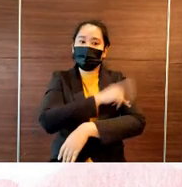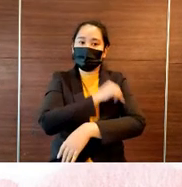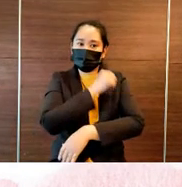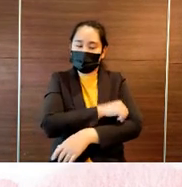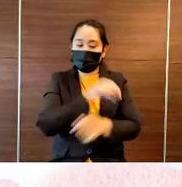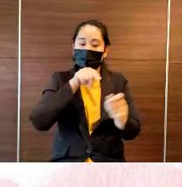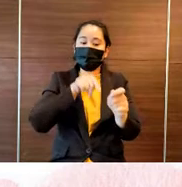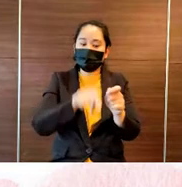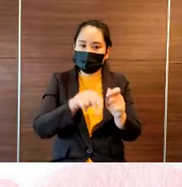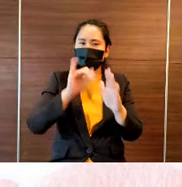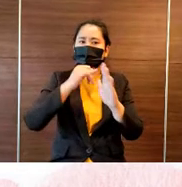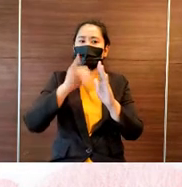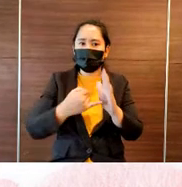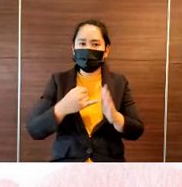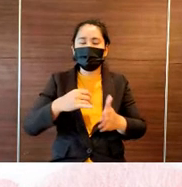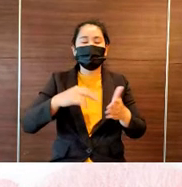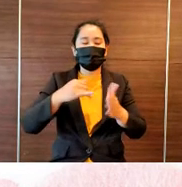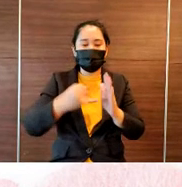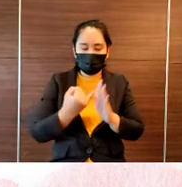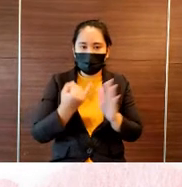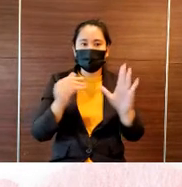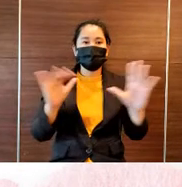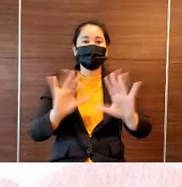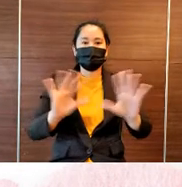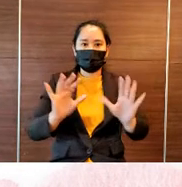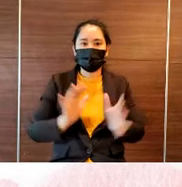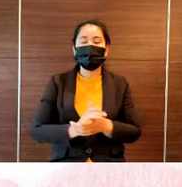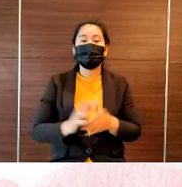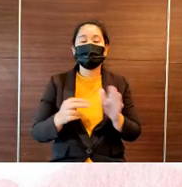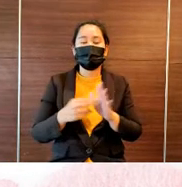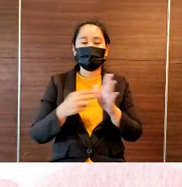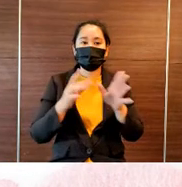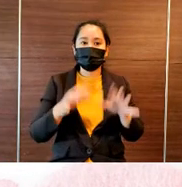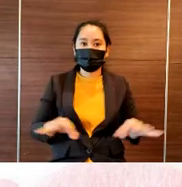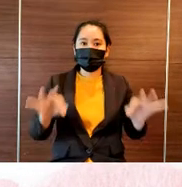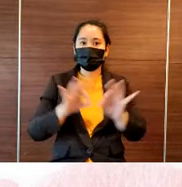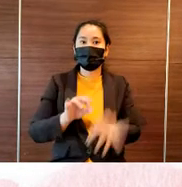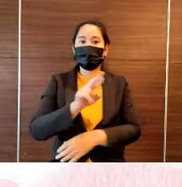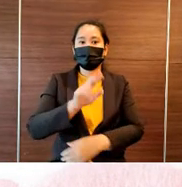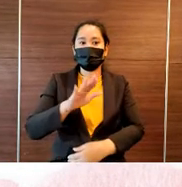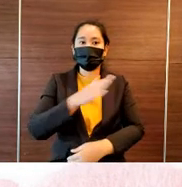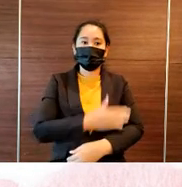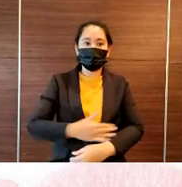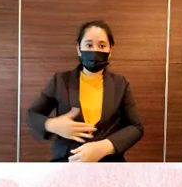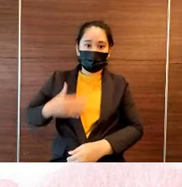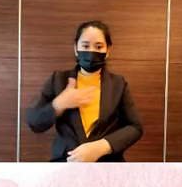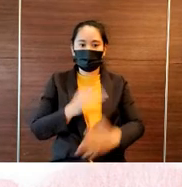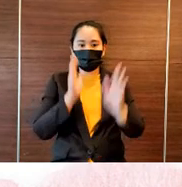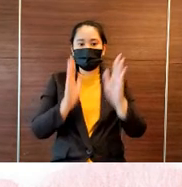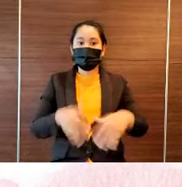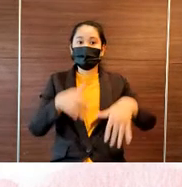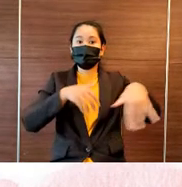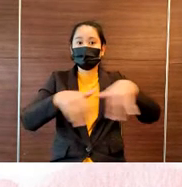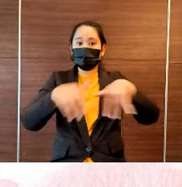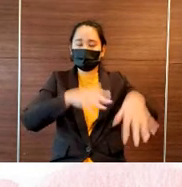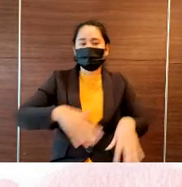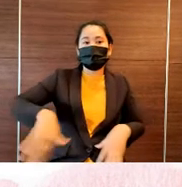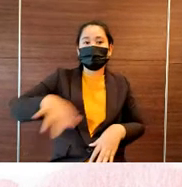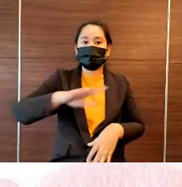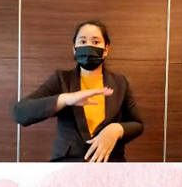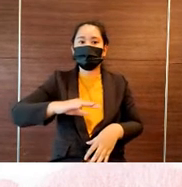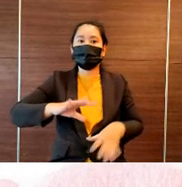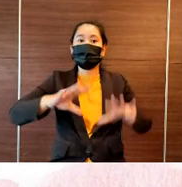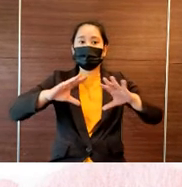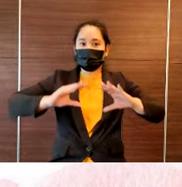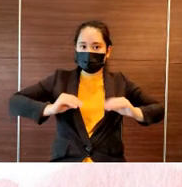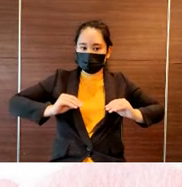นะครับก็รักษาโรคง่ายๆไม่ใช่นะครับนะอันนี้คือระบบสุขภาพปฐมภูมิที่ประชาชนนะครับนะมีส่วนร่วม